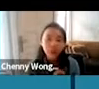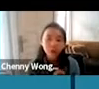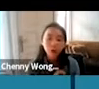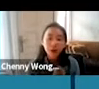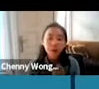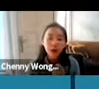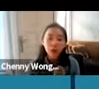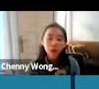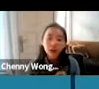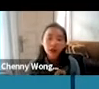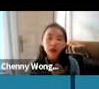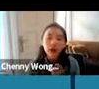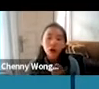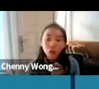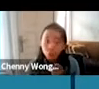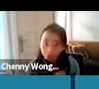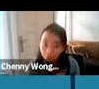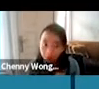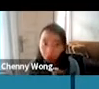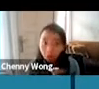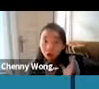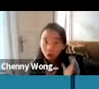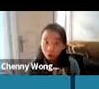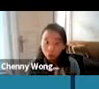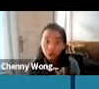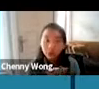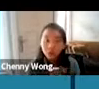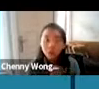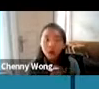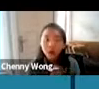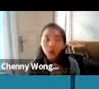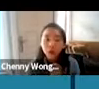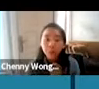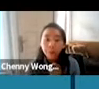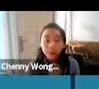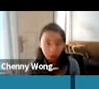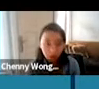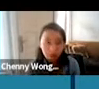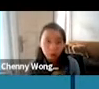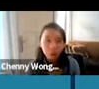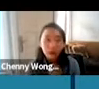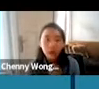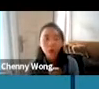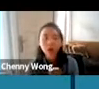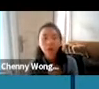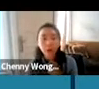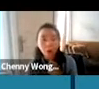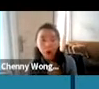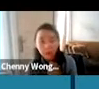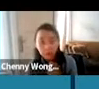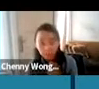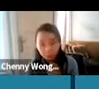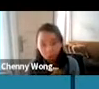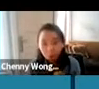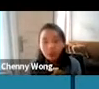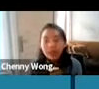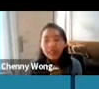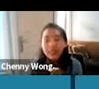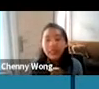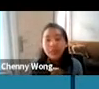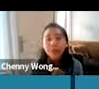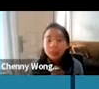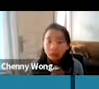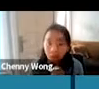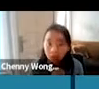untuk kita merujuk pada pengaturan konsumen perlindungan konsumen dan juga pengaturan PPL atau perlindungan dan pengelolaan lingkungan hidup